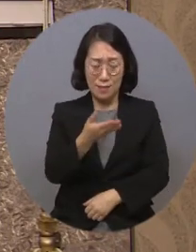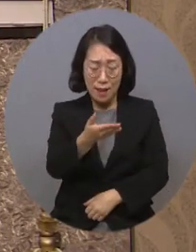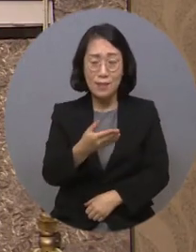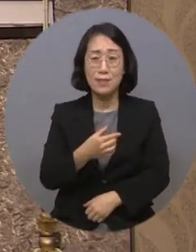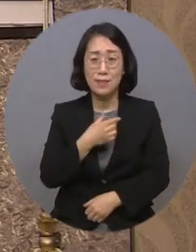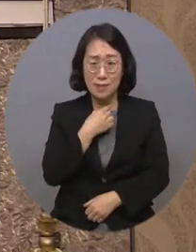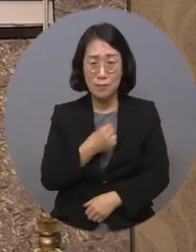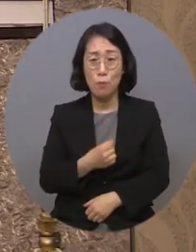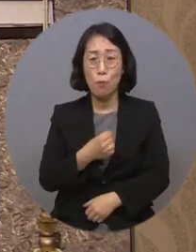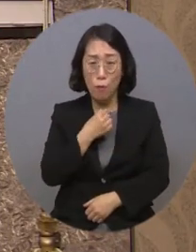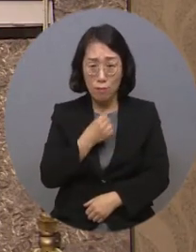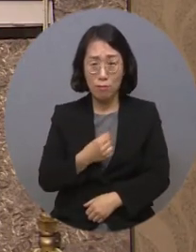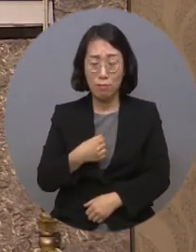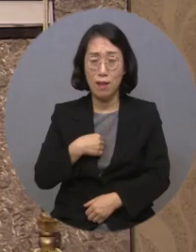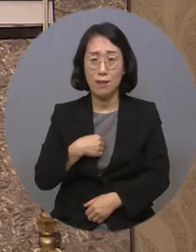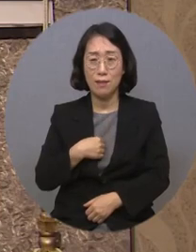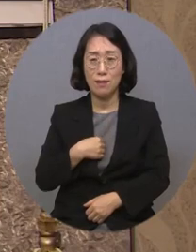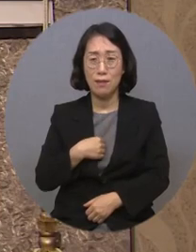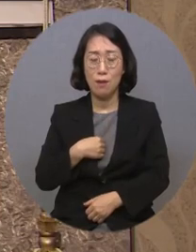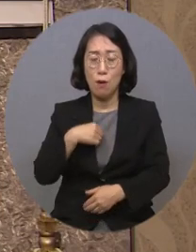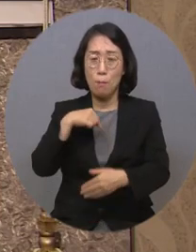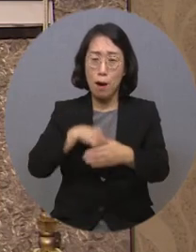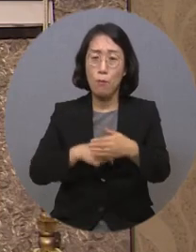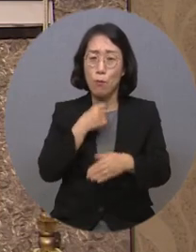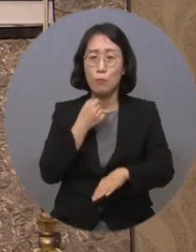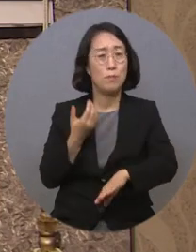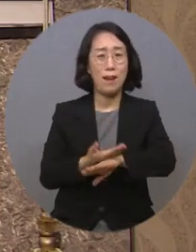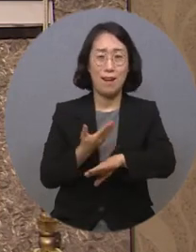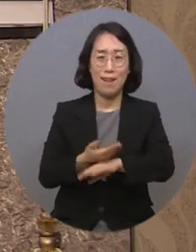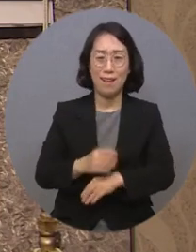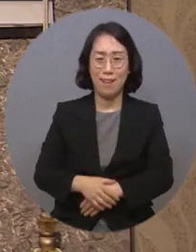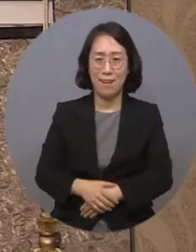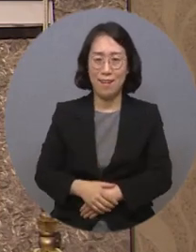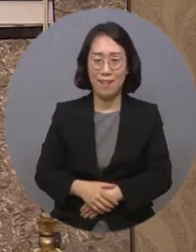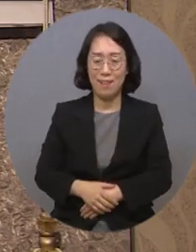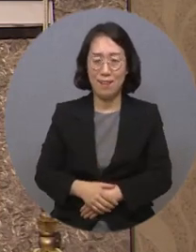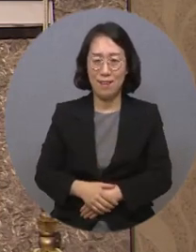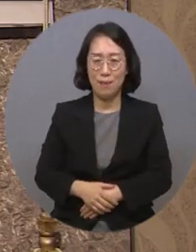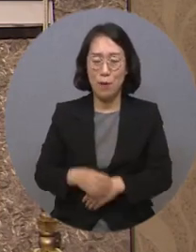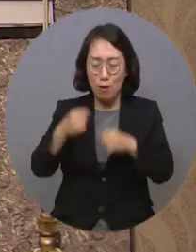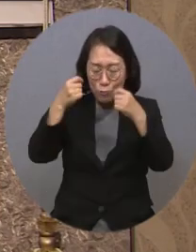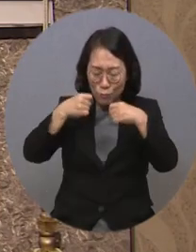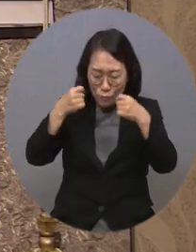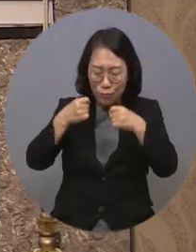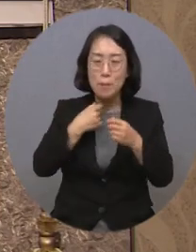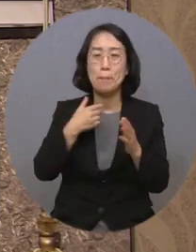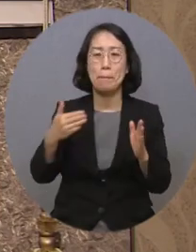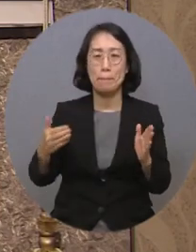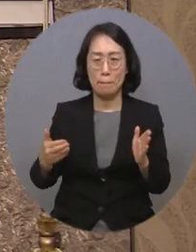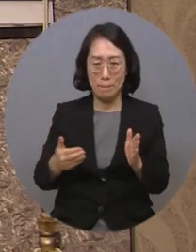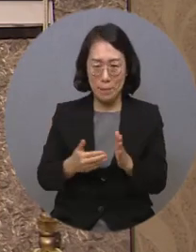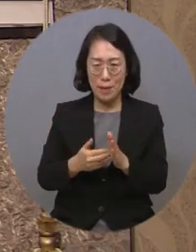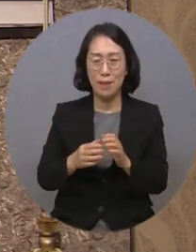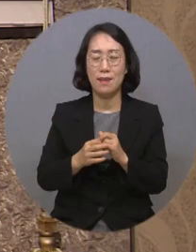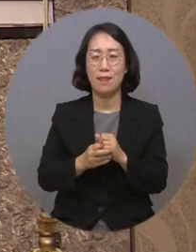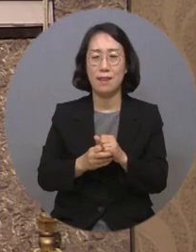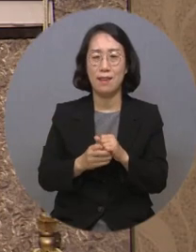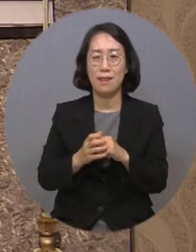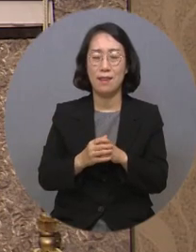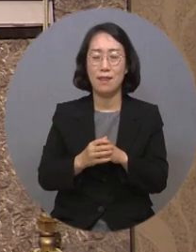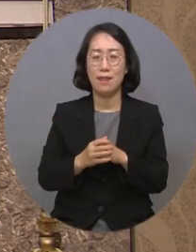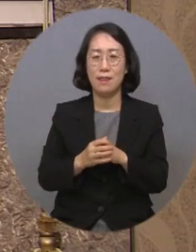싶어서 하는 일이지만 네. 나는 하고 싶어서 하는 일이 아니다. 네. 그러면서 참 울기도 많이 울었고, 예.